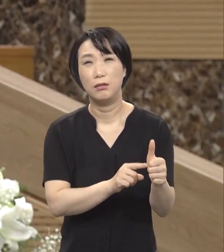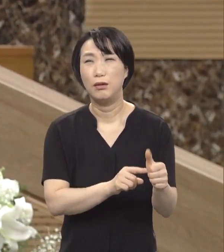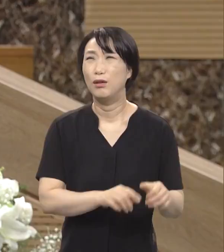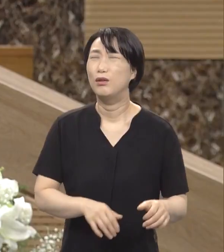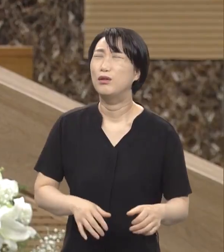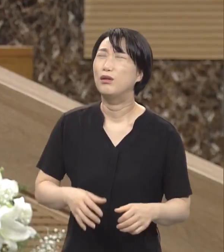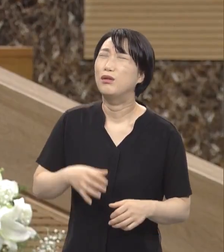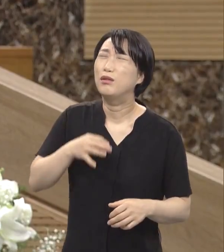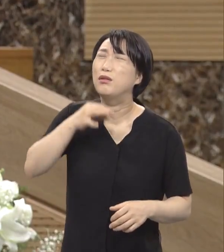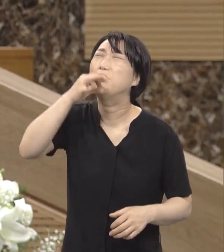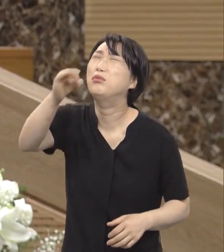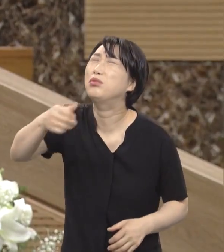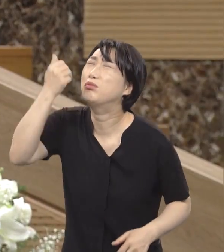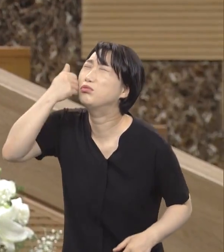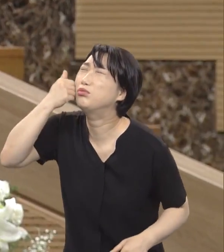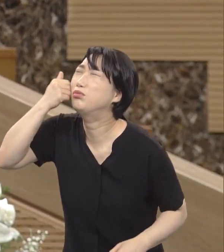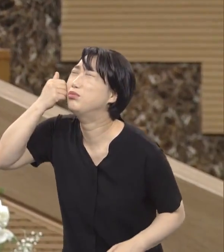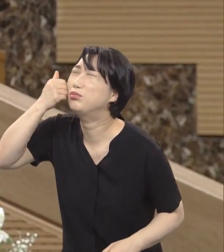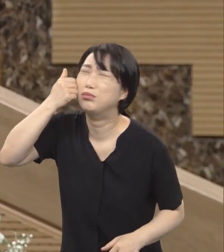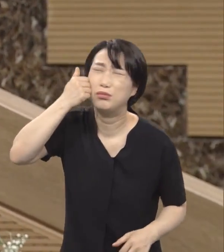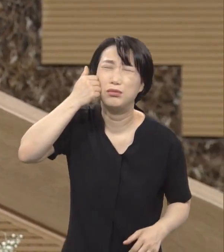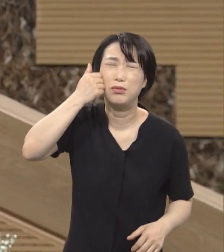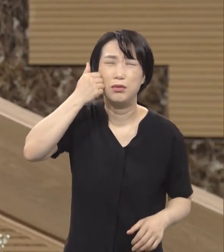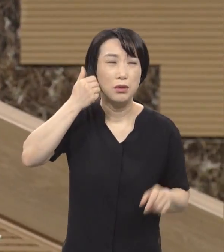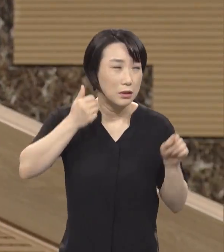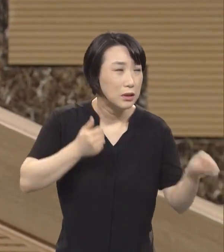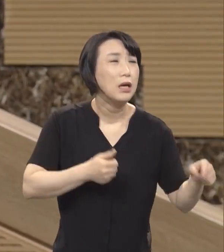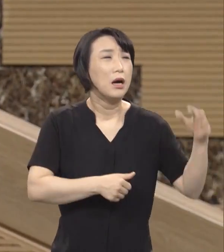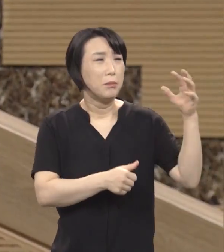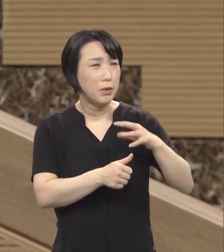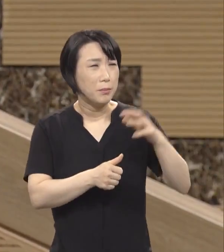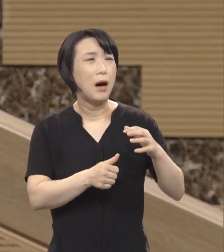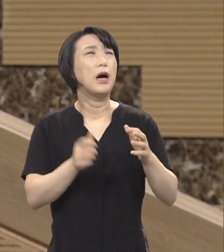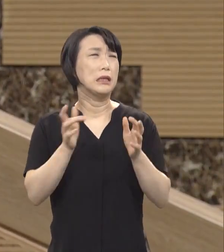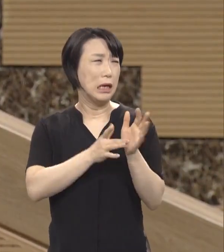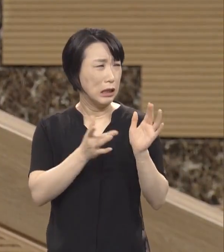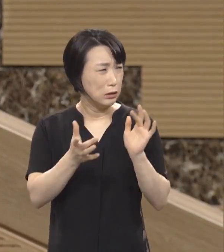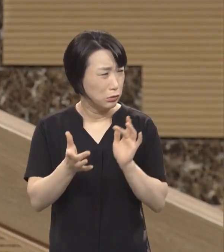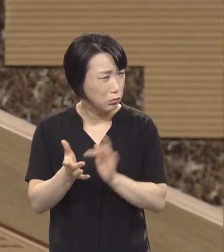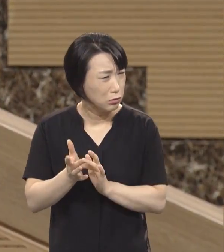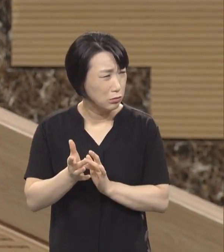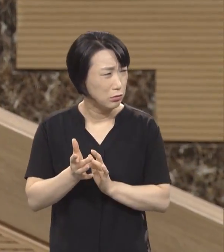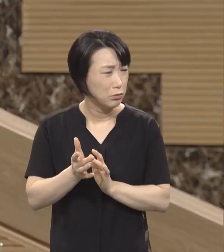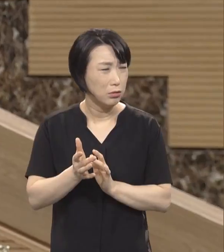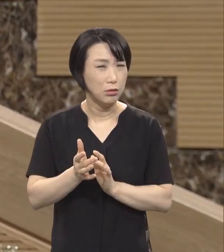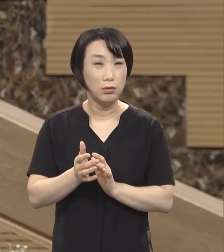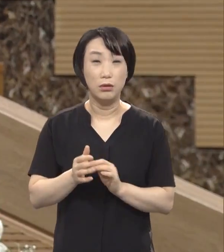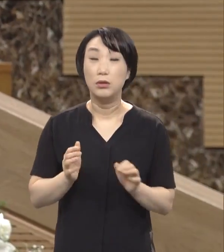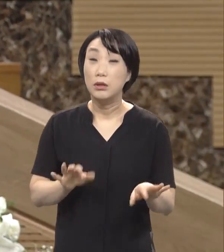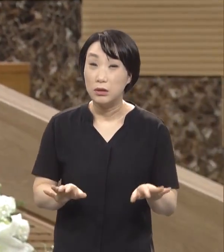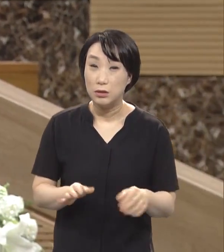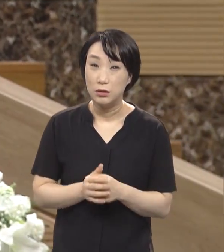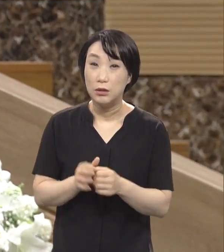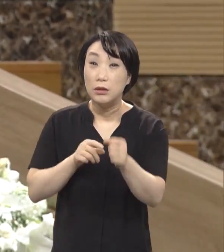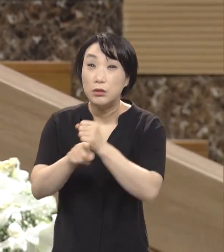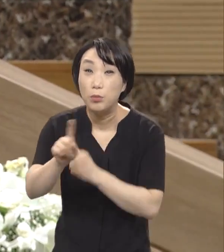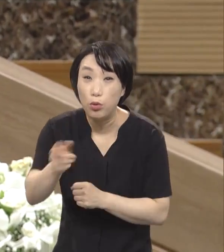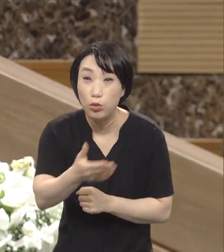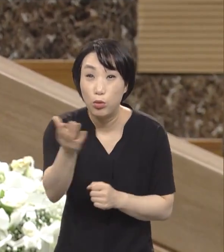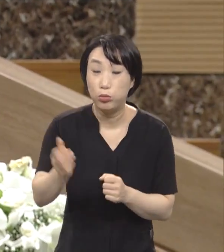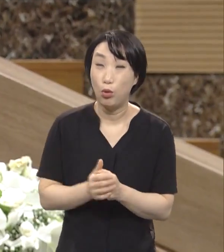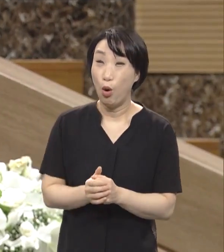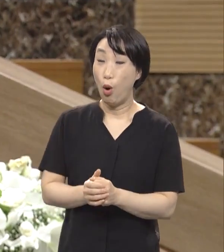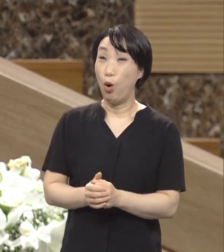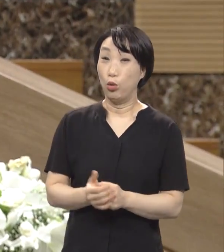당신이 니시옵니까? 네가 핍박하는 예수야. 이 말은 전혀